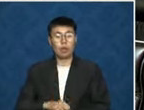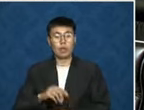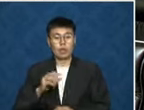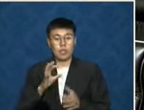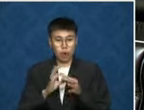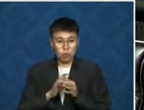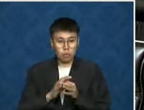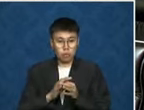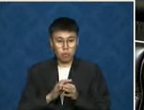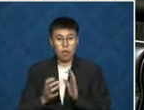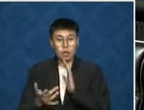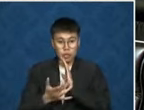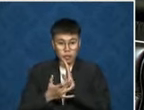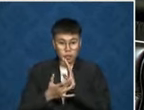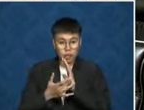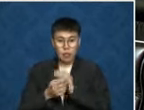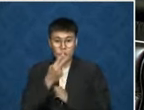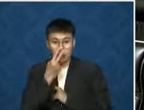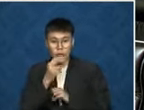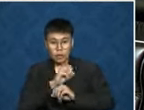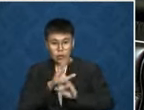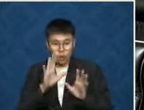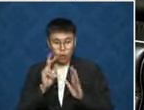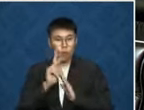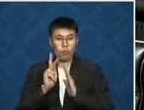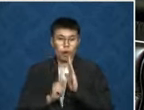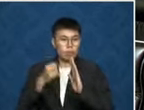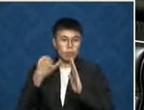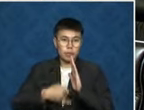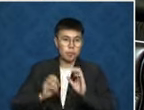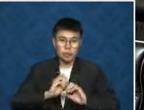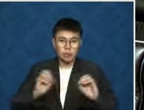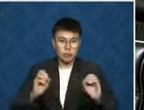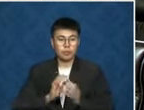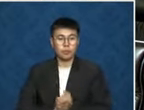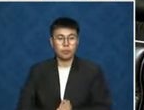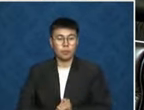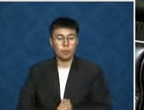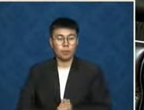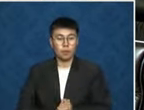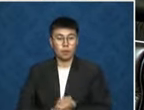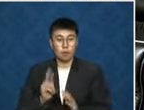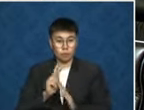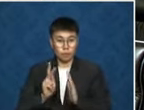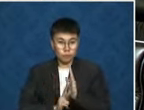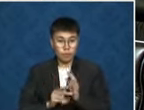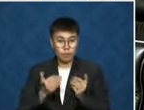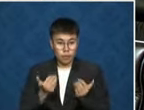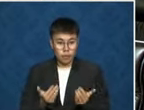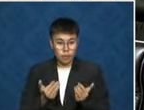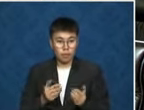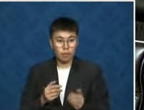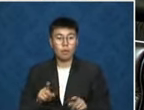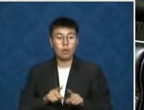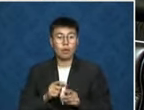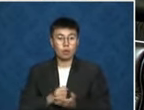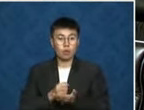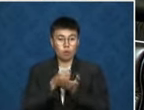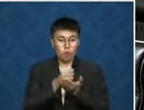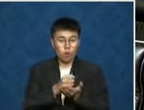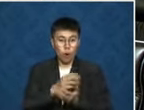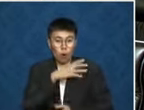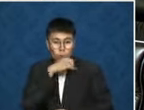งนี้มีความโปร่งใสมากยิ่งขึ้นนะครับผมอยากนำเรียนทุกท่านครับว่ากฎหมายลักษณะแบบนี้ไม่ได้เป็นการทำลายเรื่องของความลับทาง